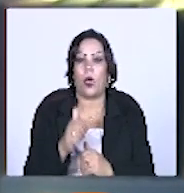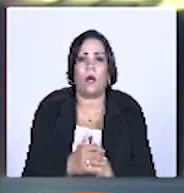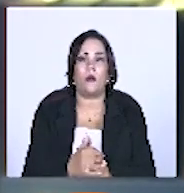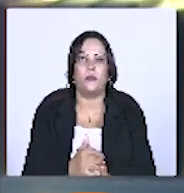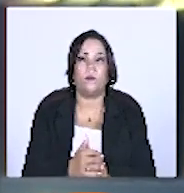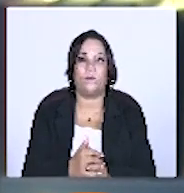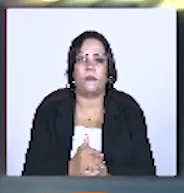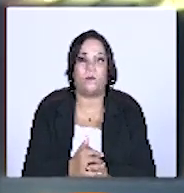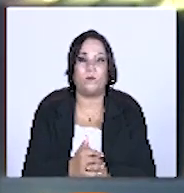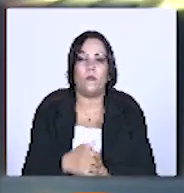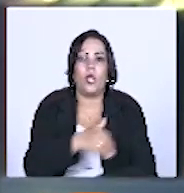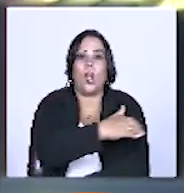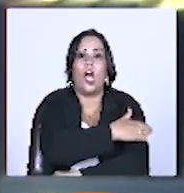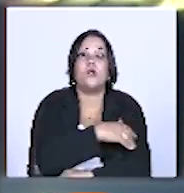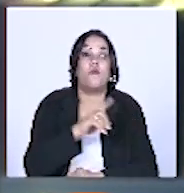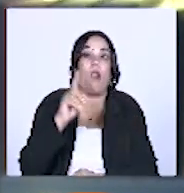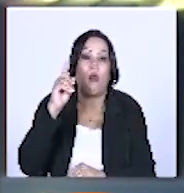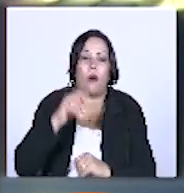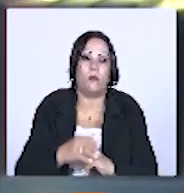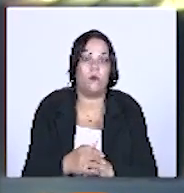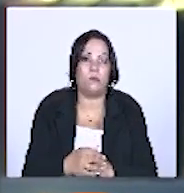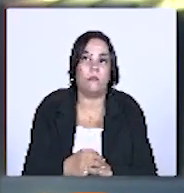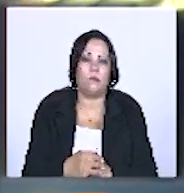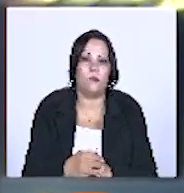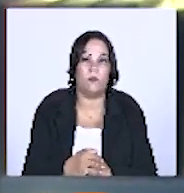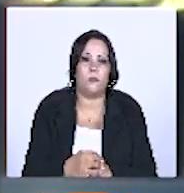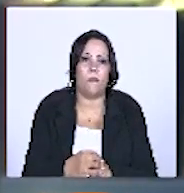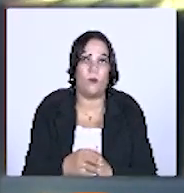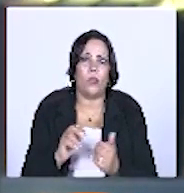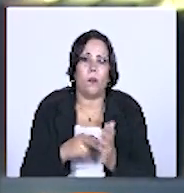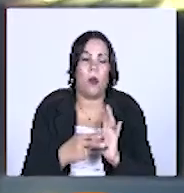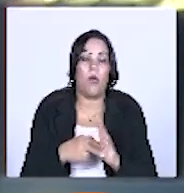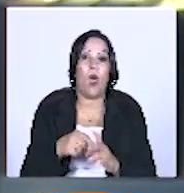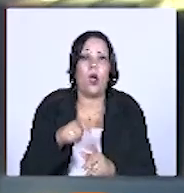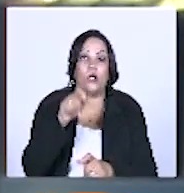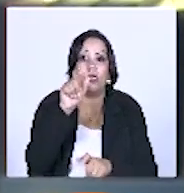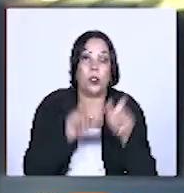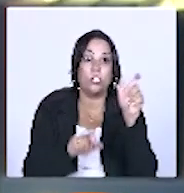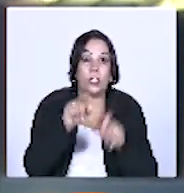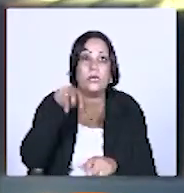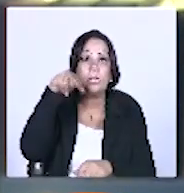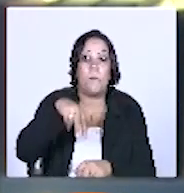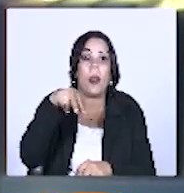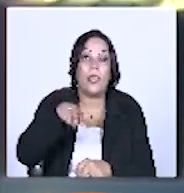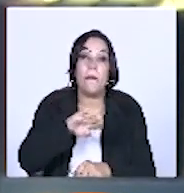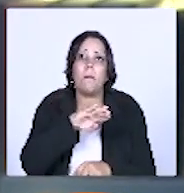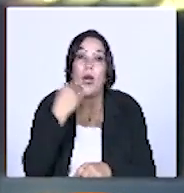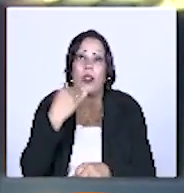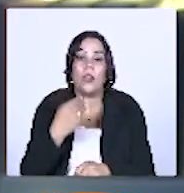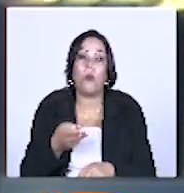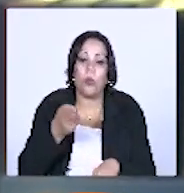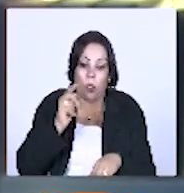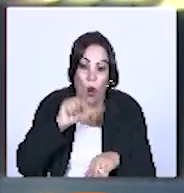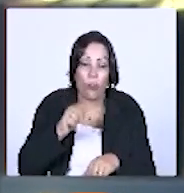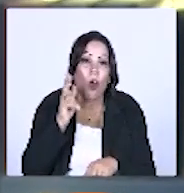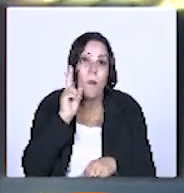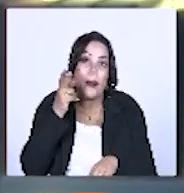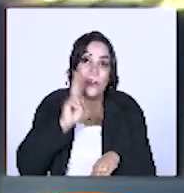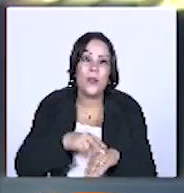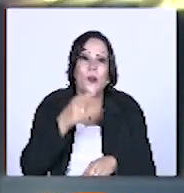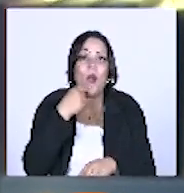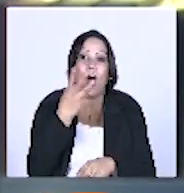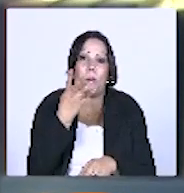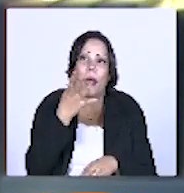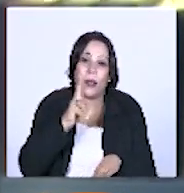امبارح حزب الله اوقع ممان قتلى لاسرائيل والنهارده الانباء بتقوللك في اربعه كمان